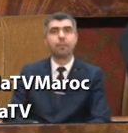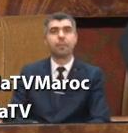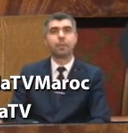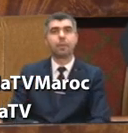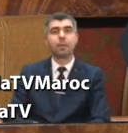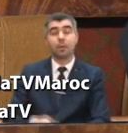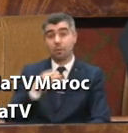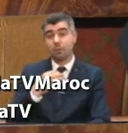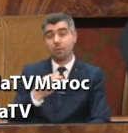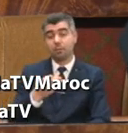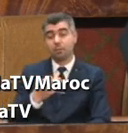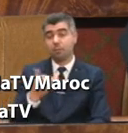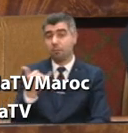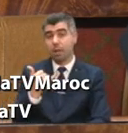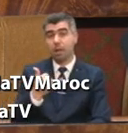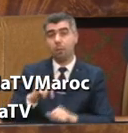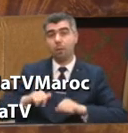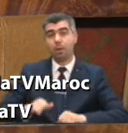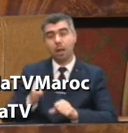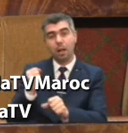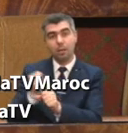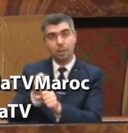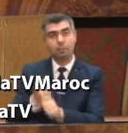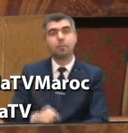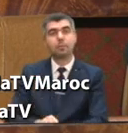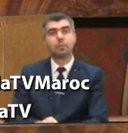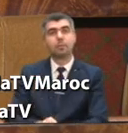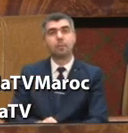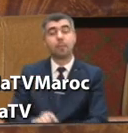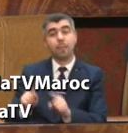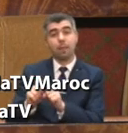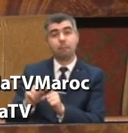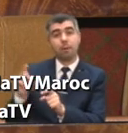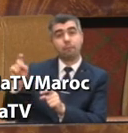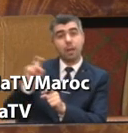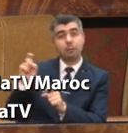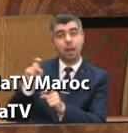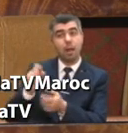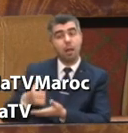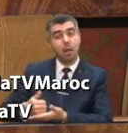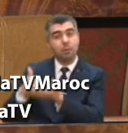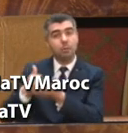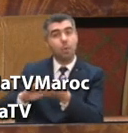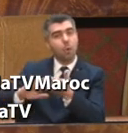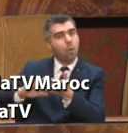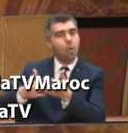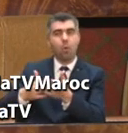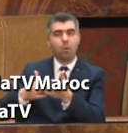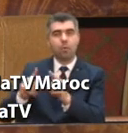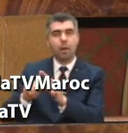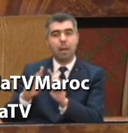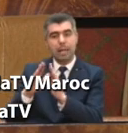فإننا نطالبكم السيد الوزير بتكييف شروط استفادتهم من التعويضات بإدراج جميع البحارة الحاملين للدفتر